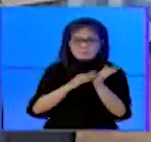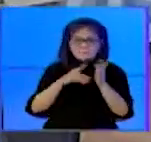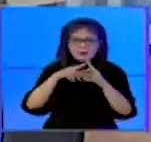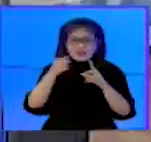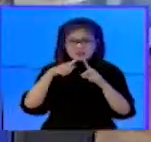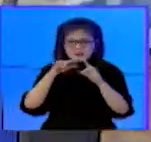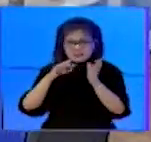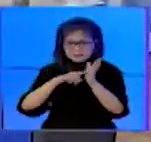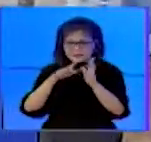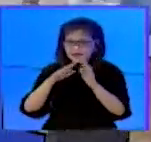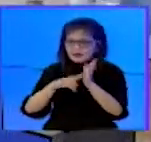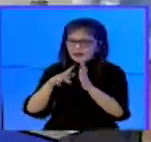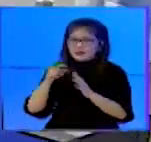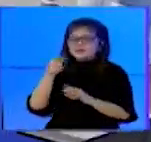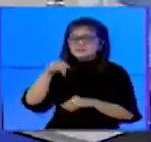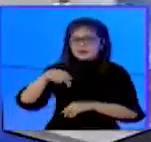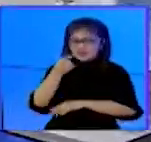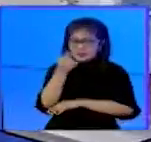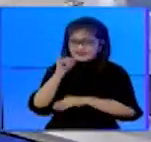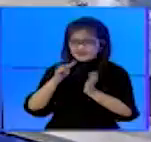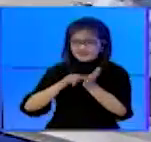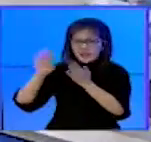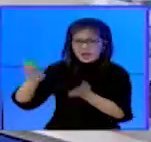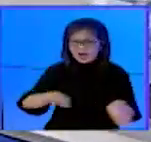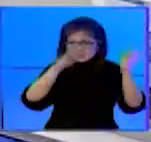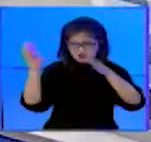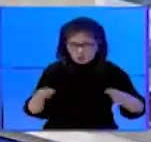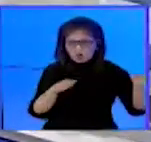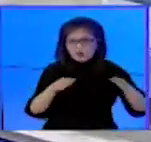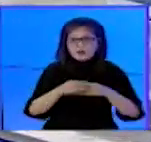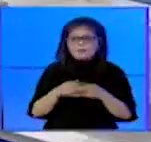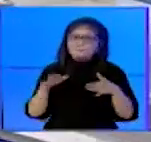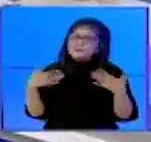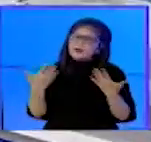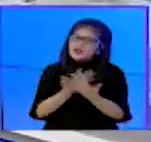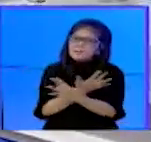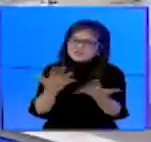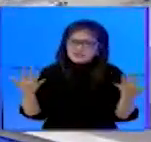di Pantai Ancol. Ririn, bagaimanakah antusiasme warga menikmati libur panjang akhir pekan?